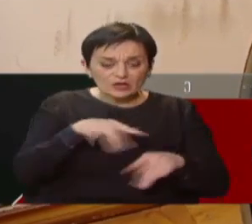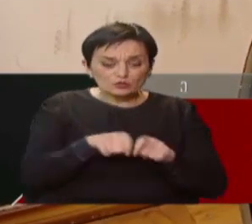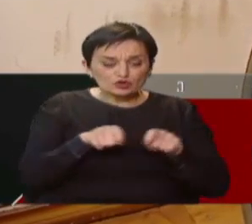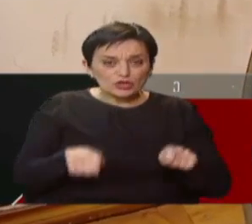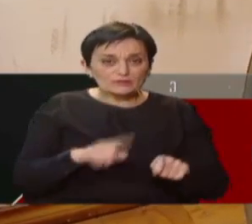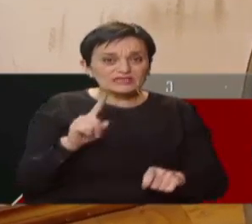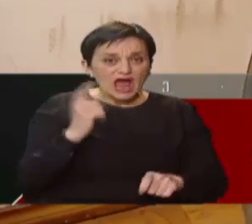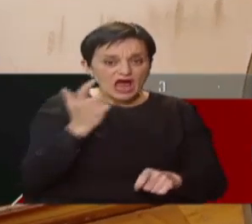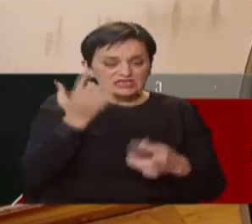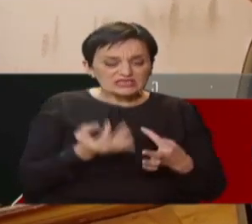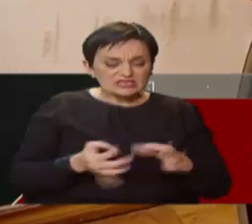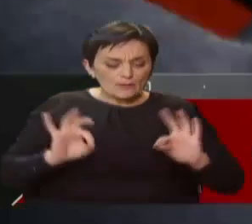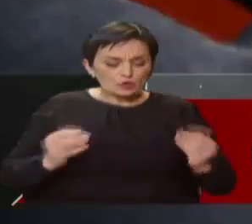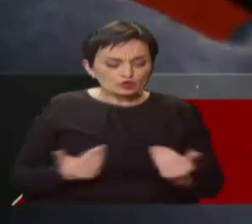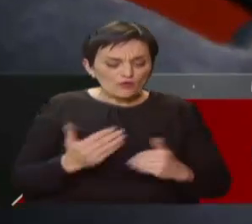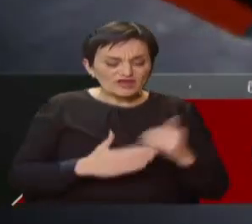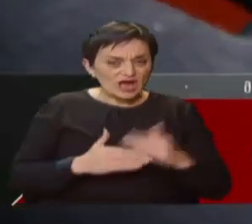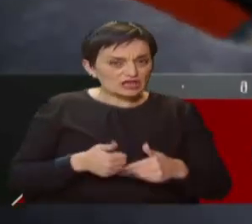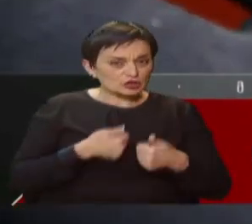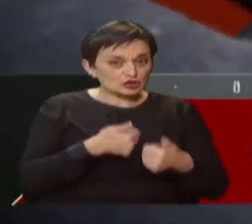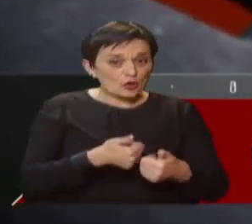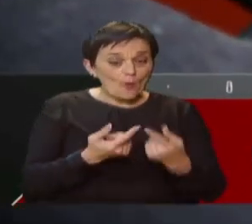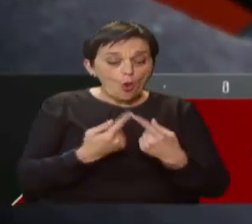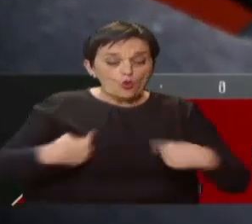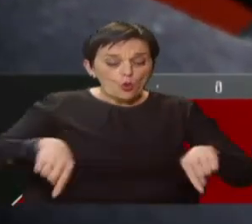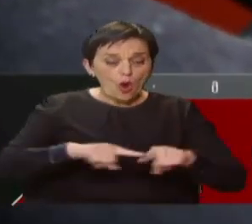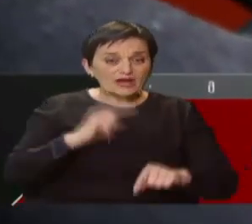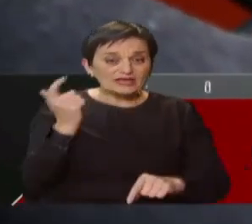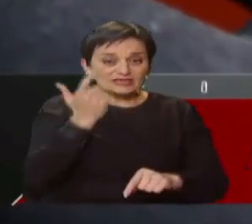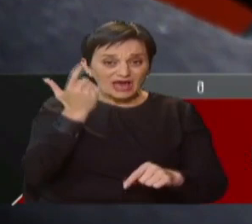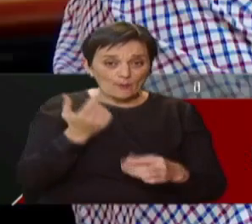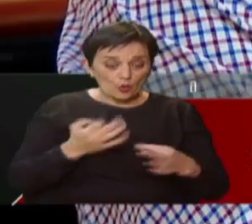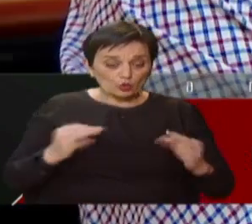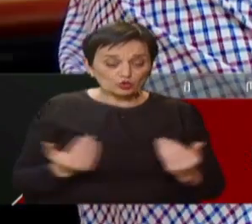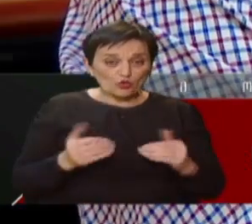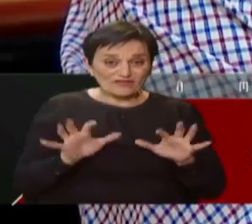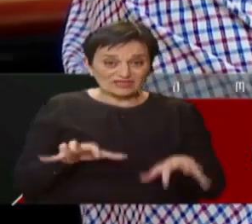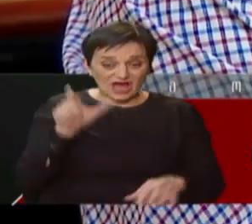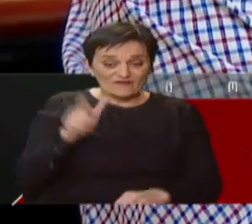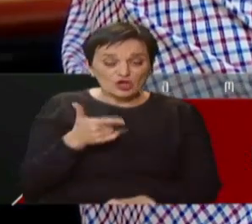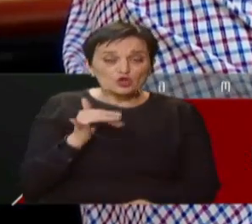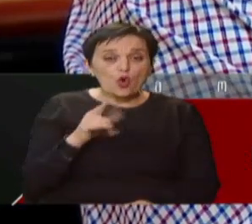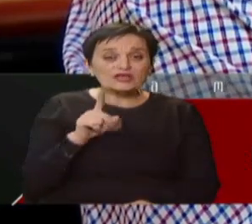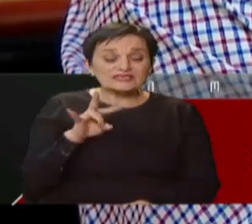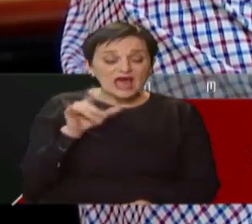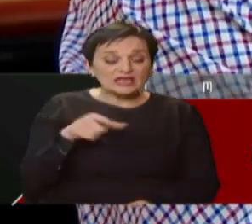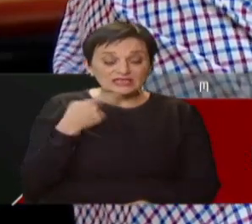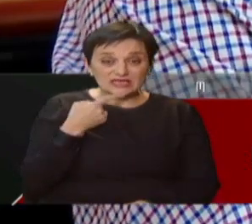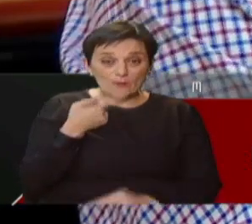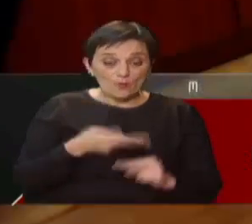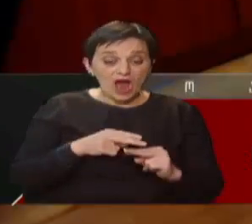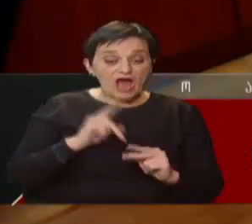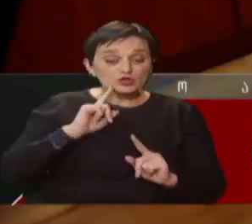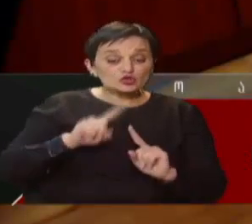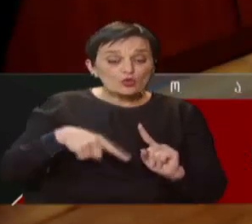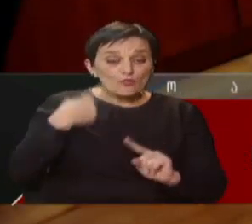მათ დამოუკიდებლად ცხოვრებას შეუწყობს ხელს. კოალიცია დამოუკიდებელი ცხოვრებისთვის თავმჯდომარე გიორგი ძნელაძე ამბობს, რომ ეს